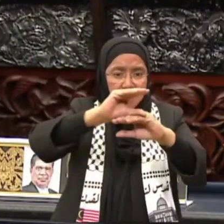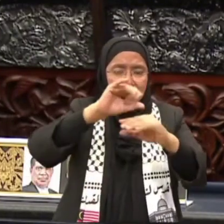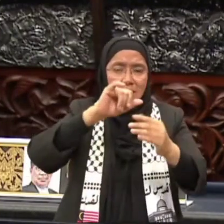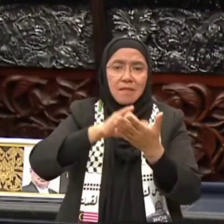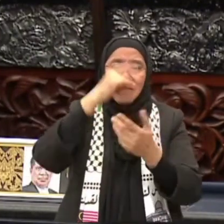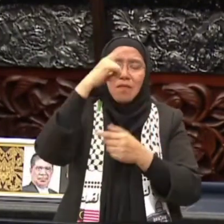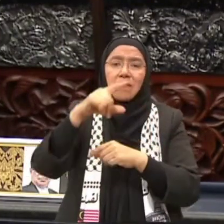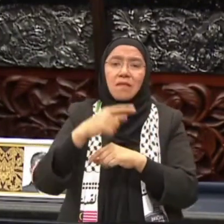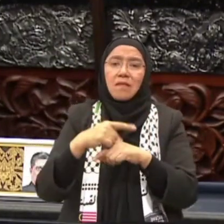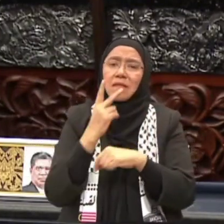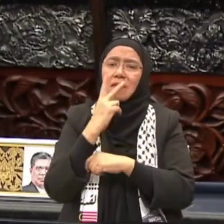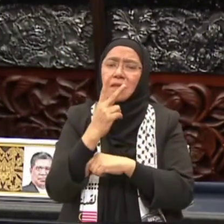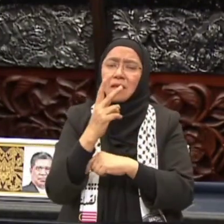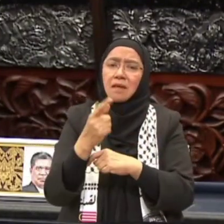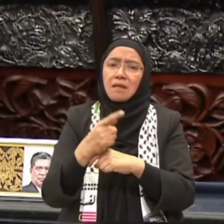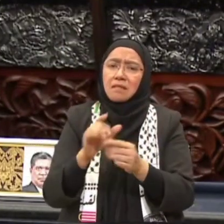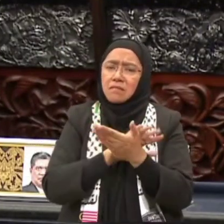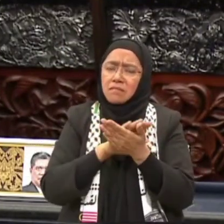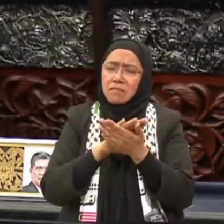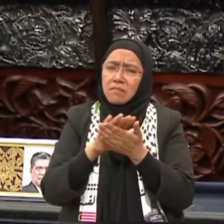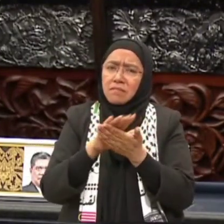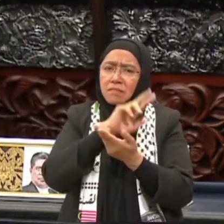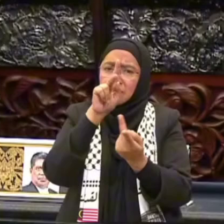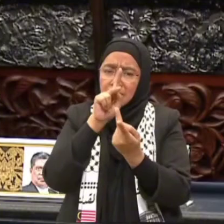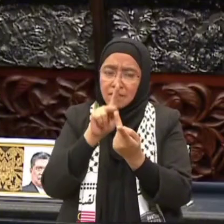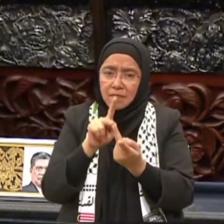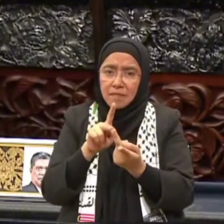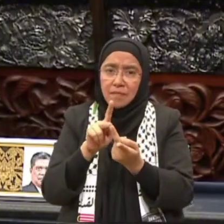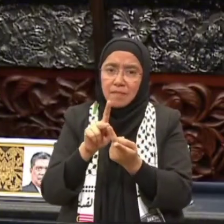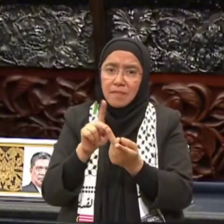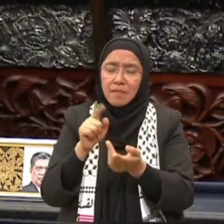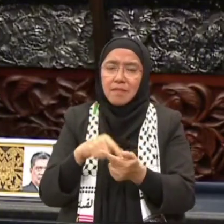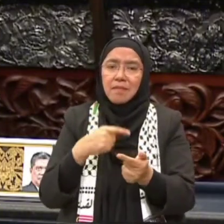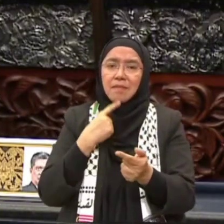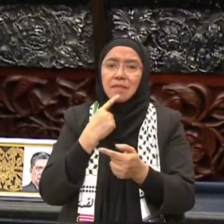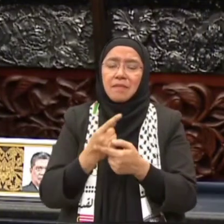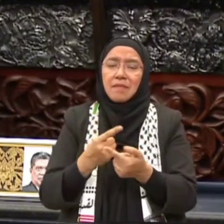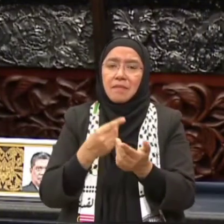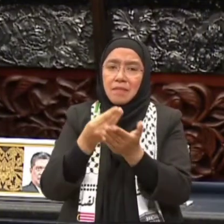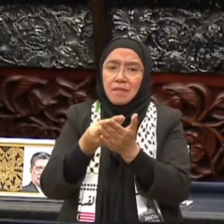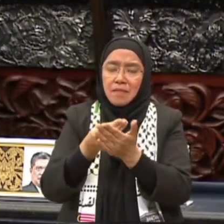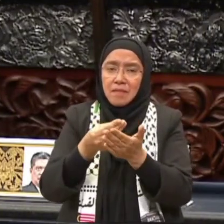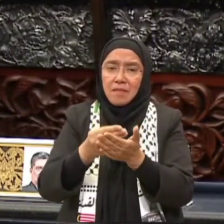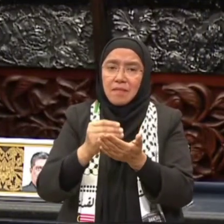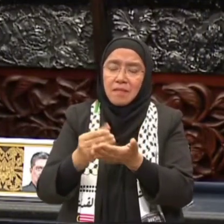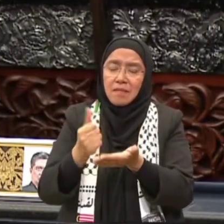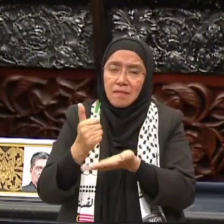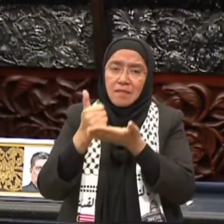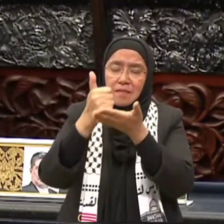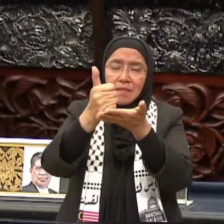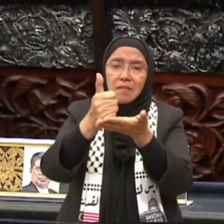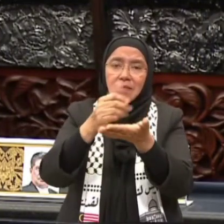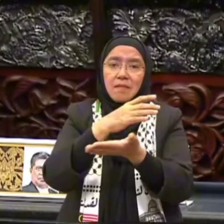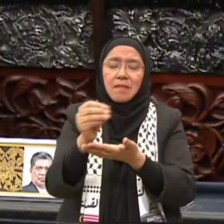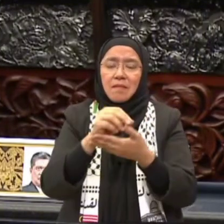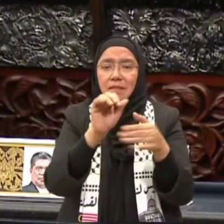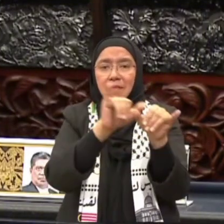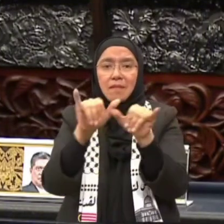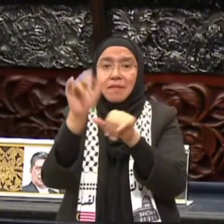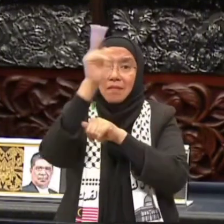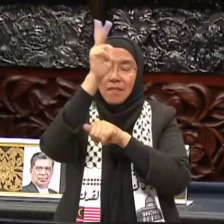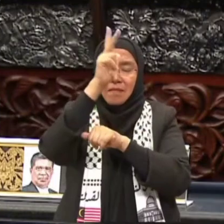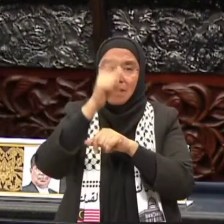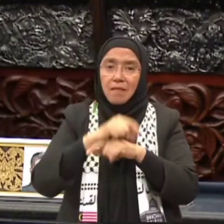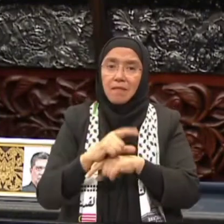serta menambah baik kedudukan fiskal kerajaan. Perbincangan mengenai kaedah pelaksanaan program